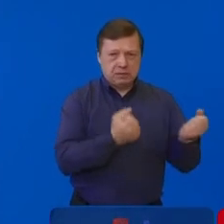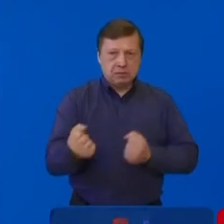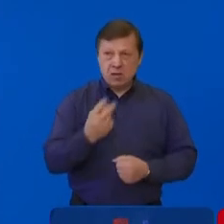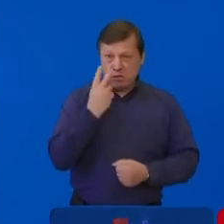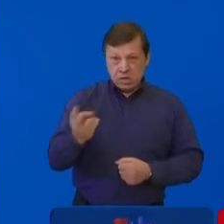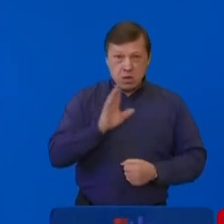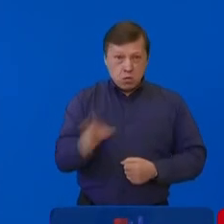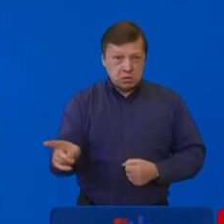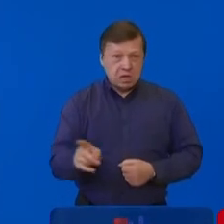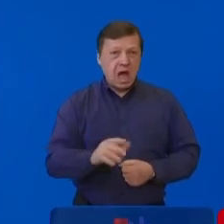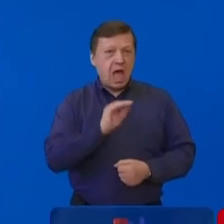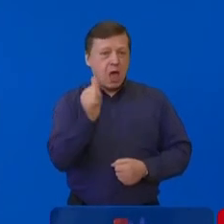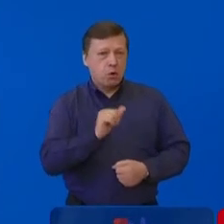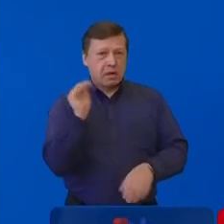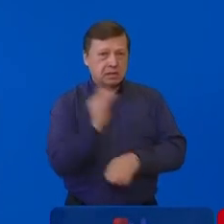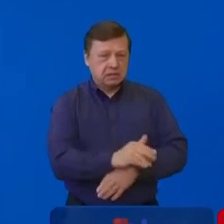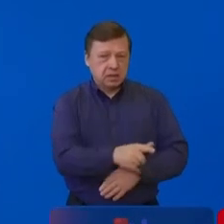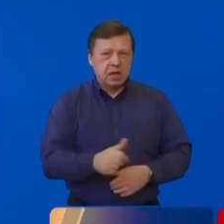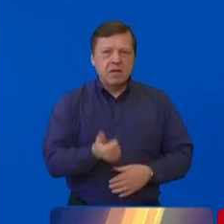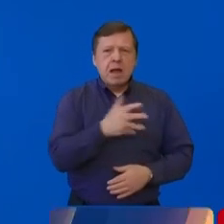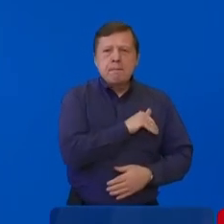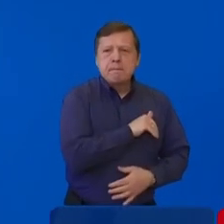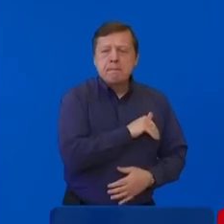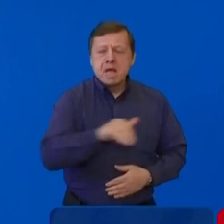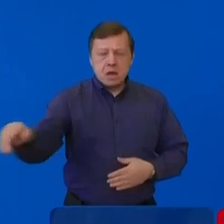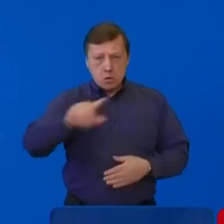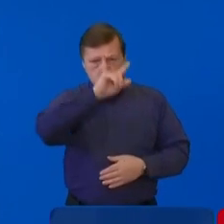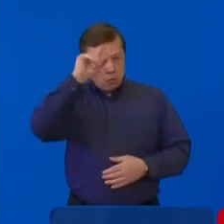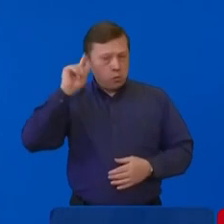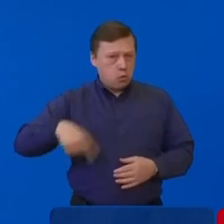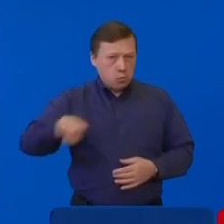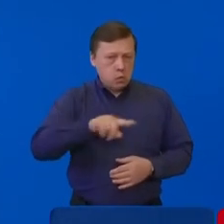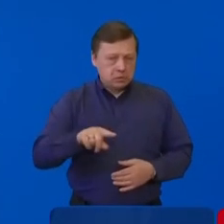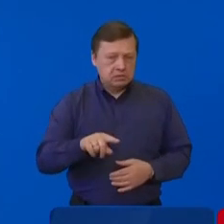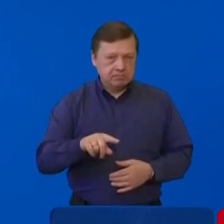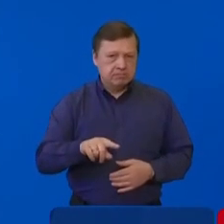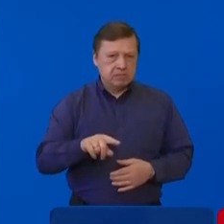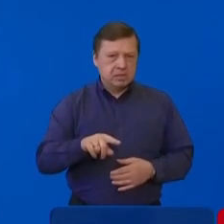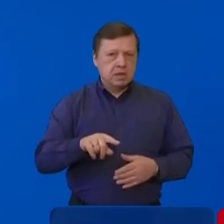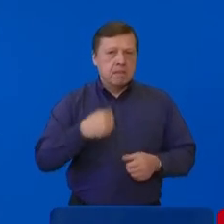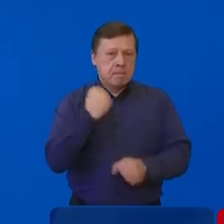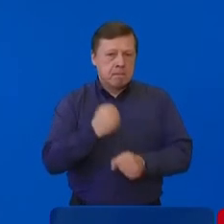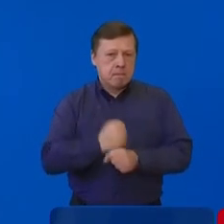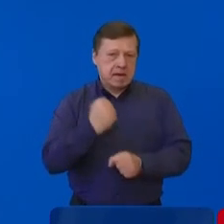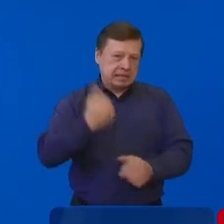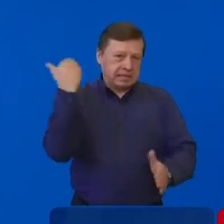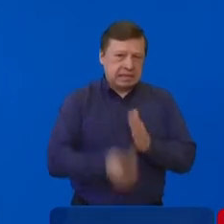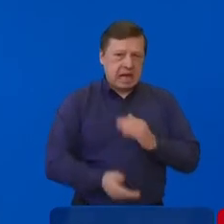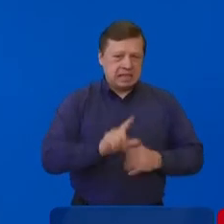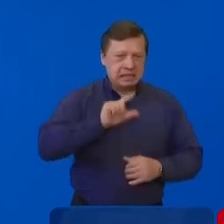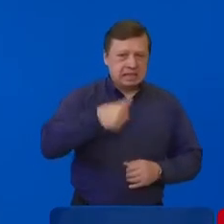Stanach Zjednoczonych i w Europie Zachodniej. Miliony miejsc pracy tam są tracone